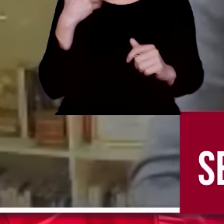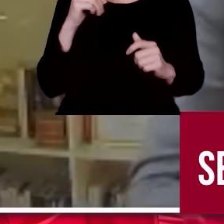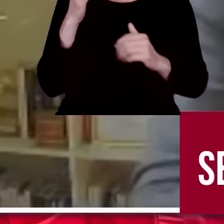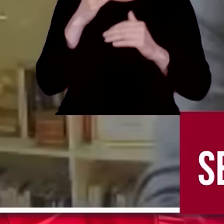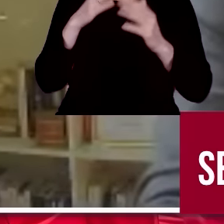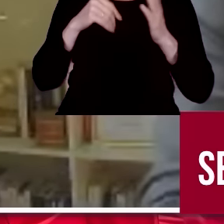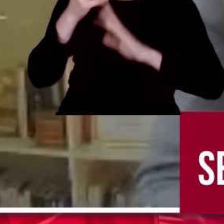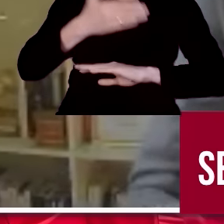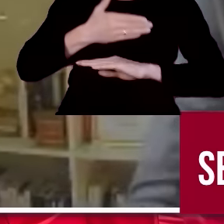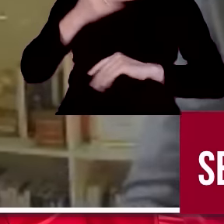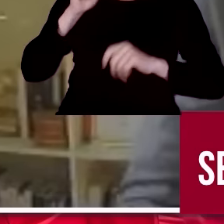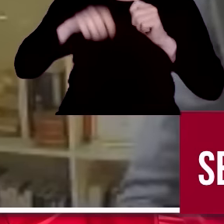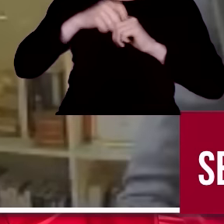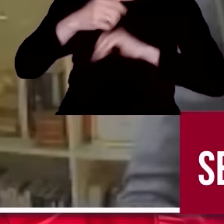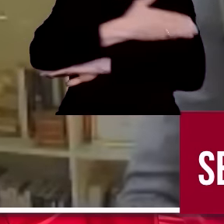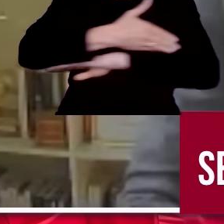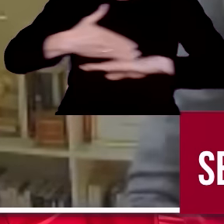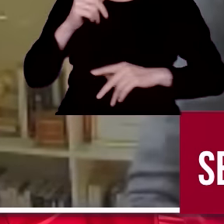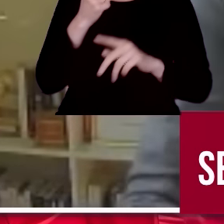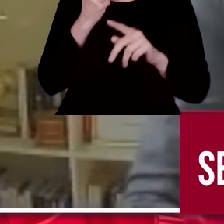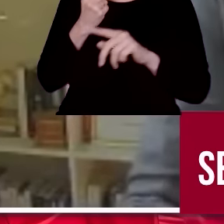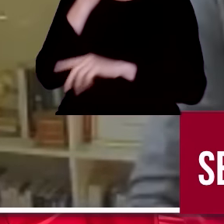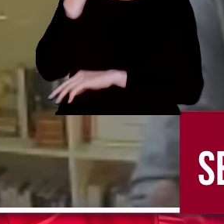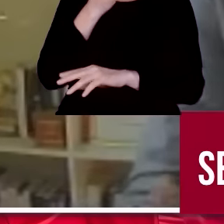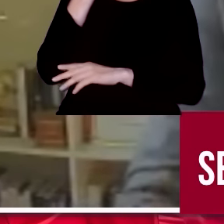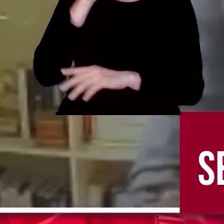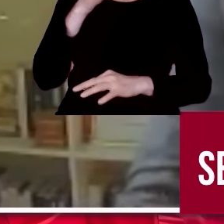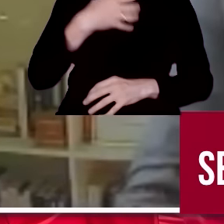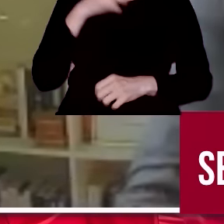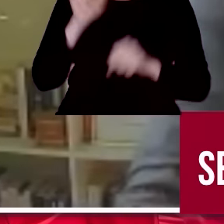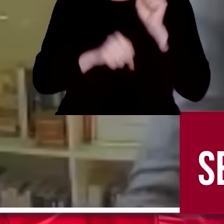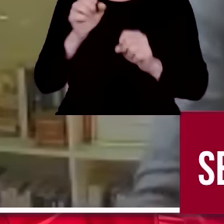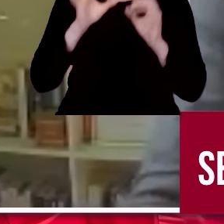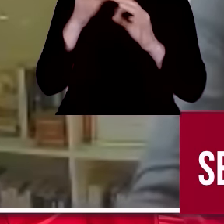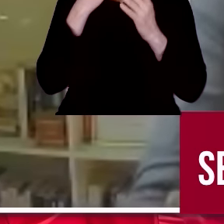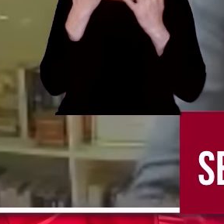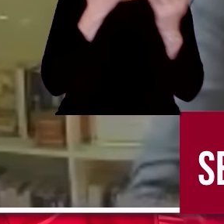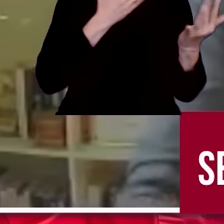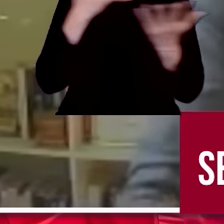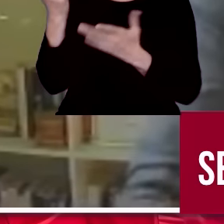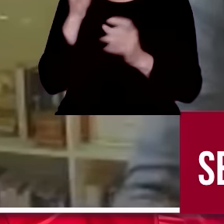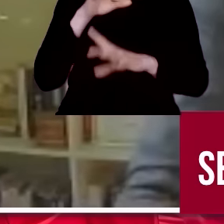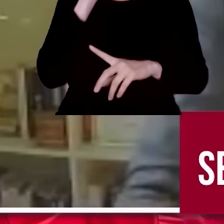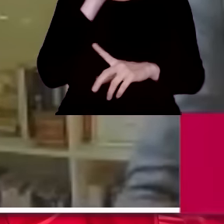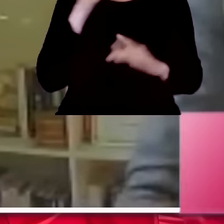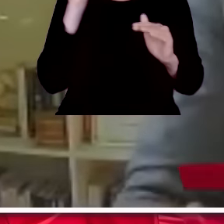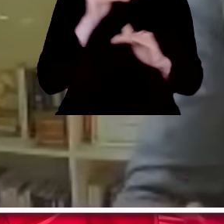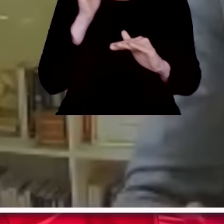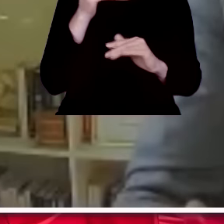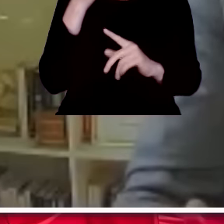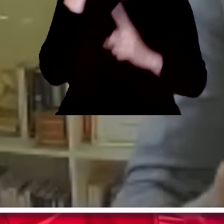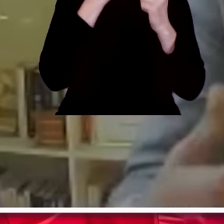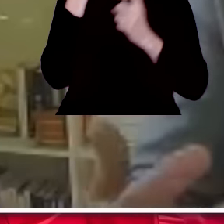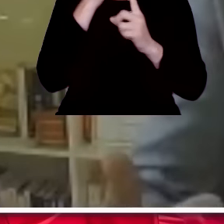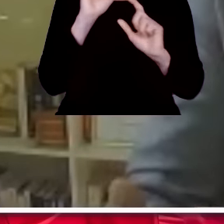później testowanie tym sędziom a teraz mamy te pożary i tak naprawdę można sobie zadać pytanie co wydarzy się